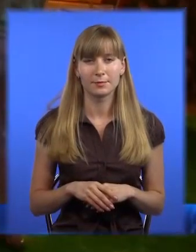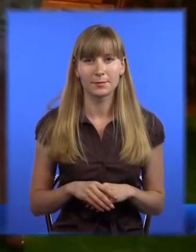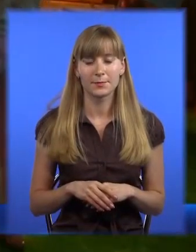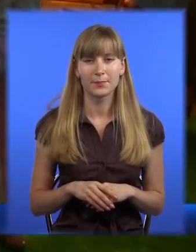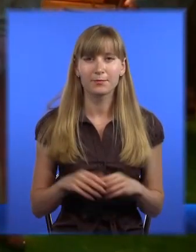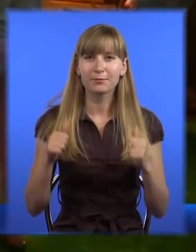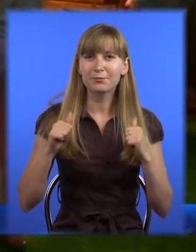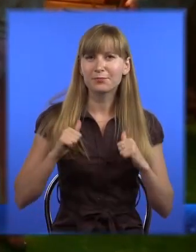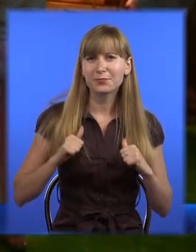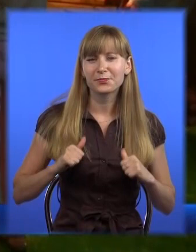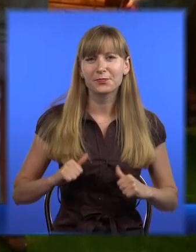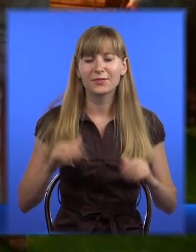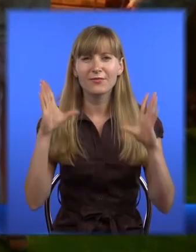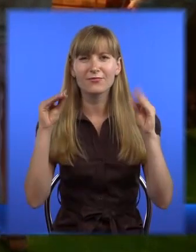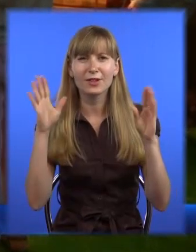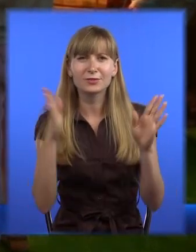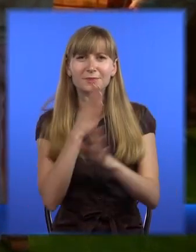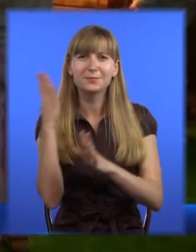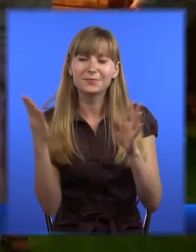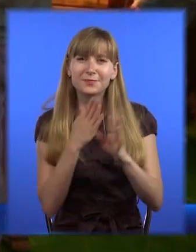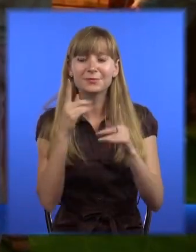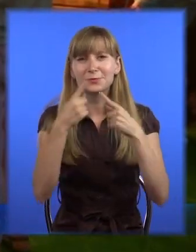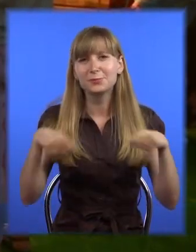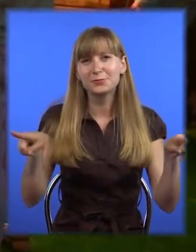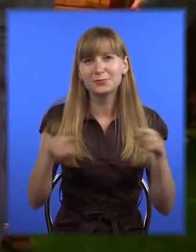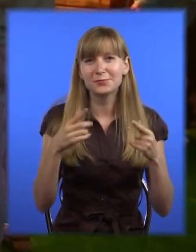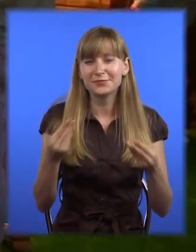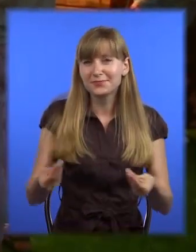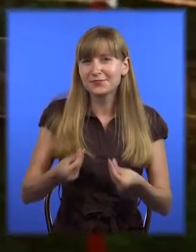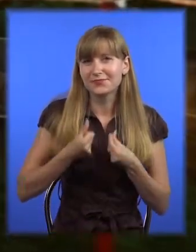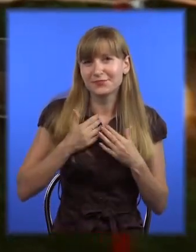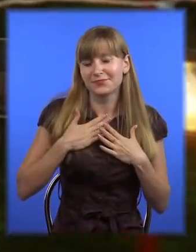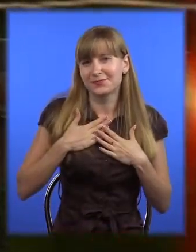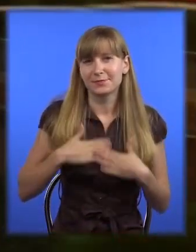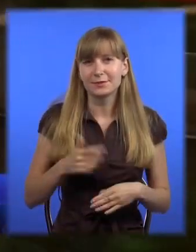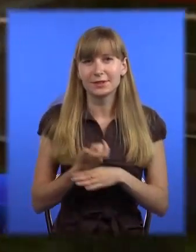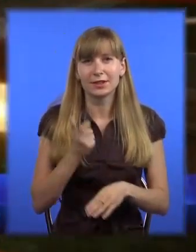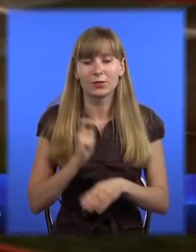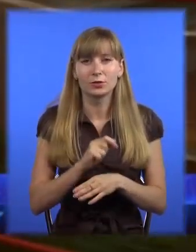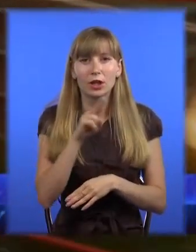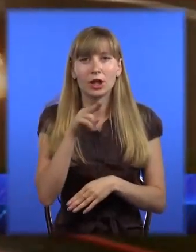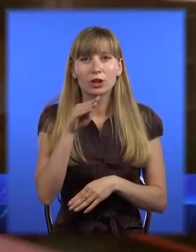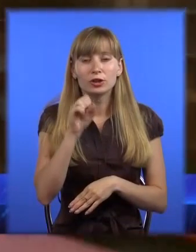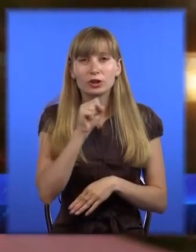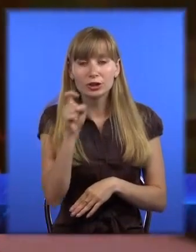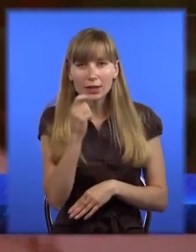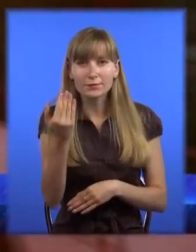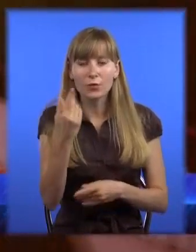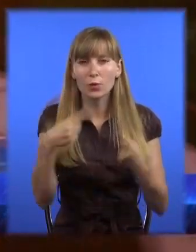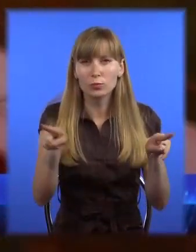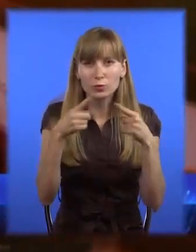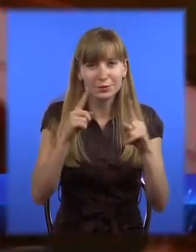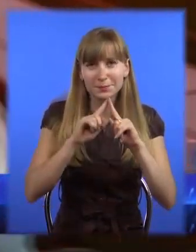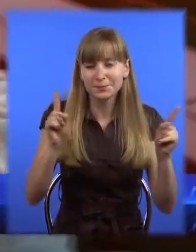Що може бути уютніше за вечірнє повітря, висоту та джазову музику? Складно уявити. Джазова музика стихійна і непередбачувана. Слухаючи